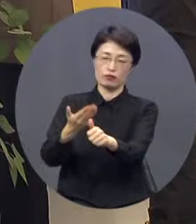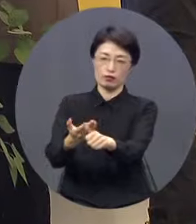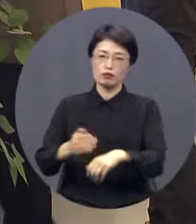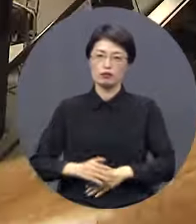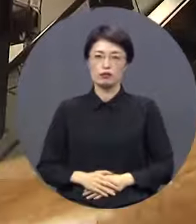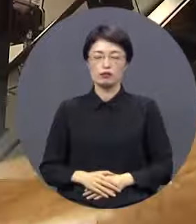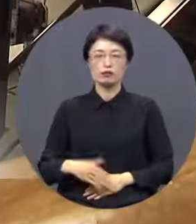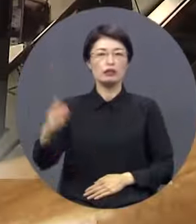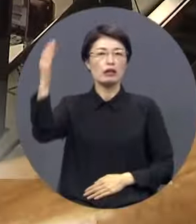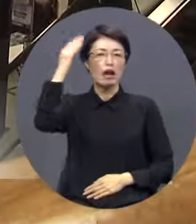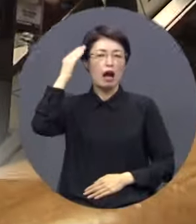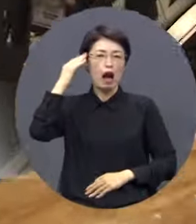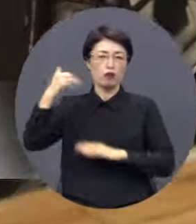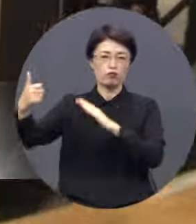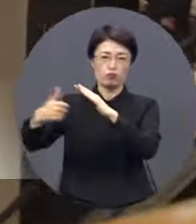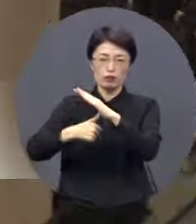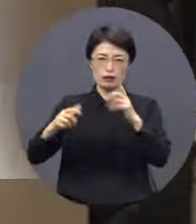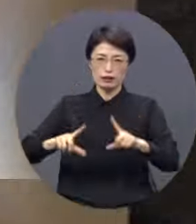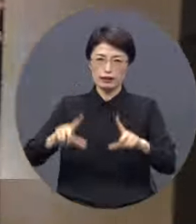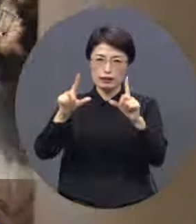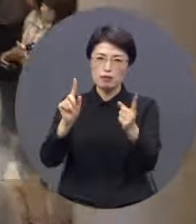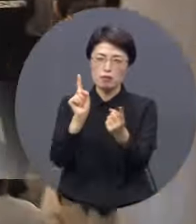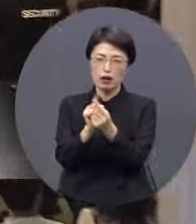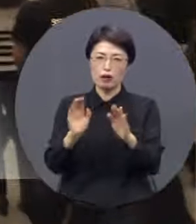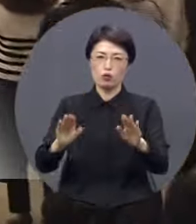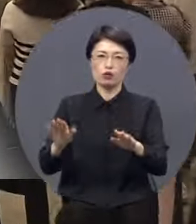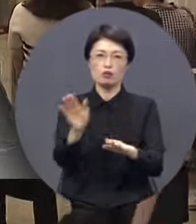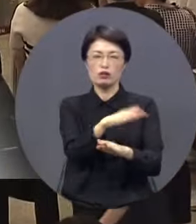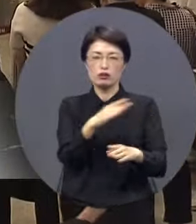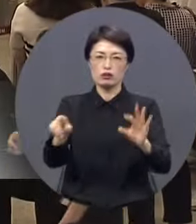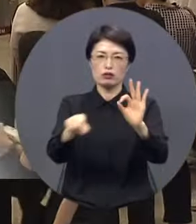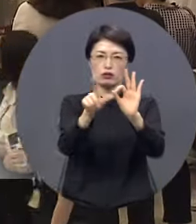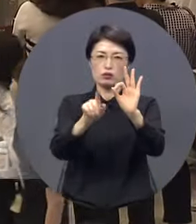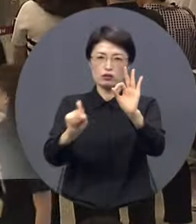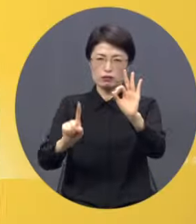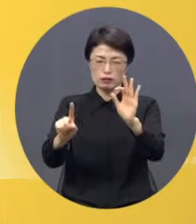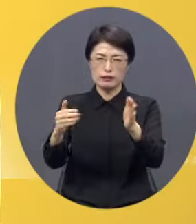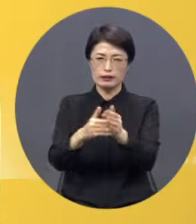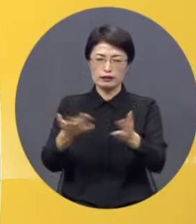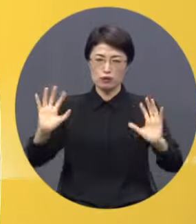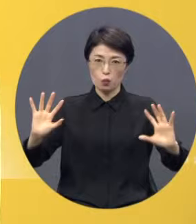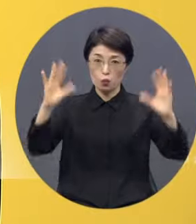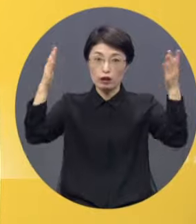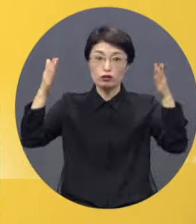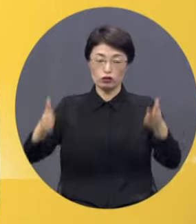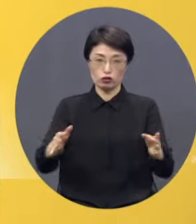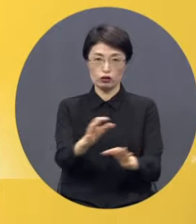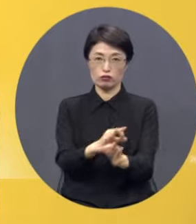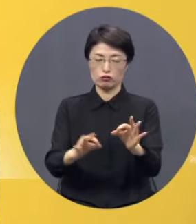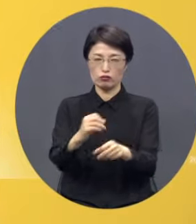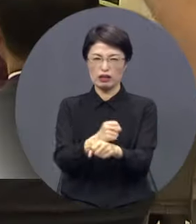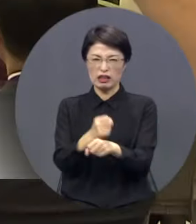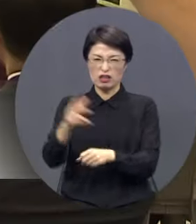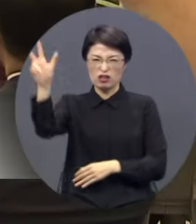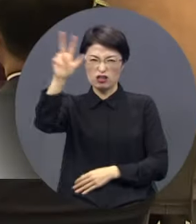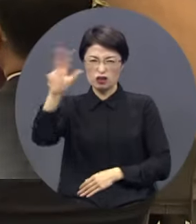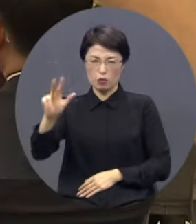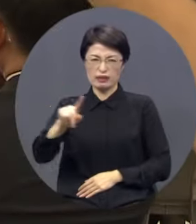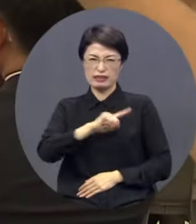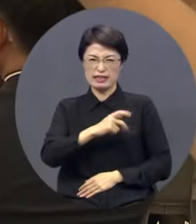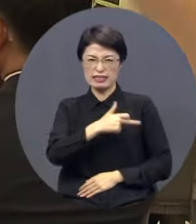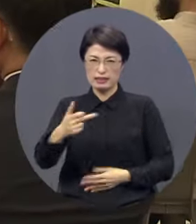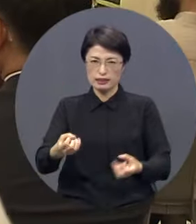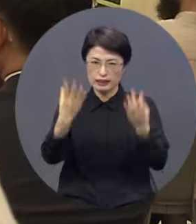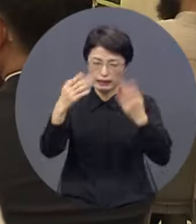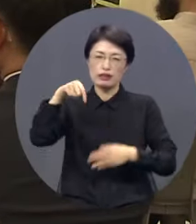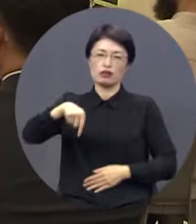한국 방문의 해를 맞아 오늘부터 다음 달 11일까지 환영 주간이 운영되는 가운데 전국에서 가장 큰 행사가 제주에서